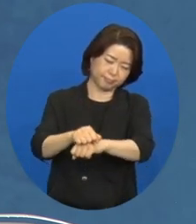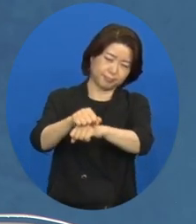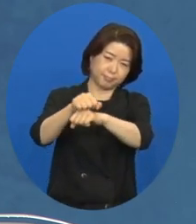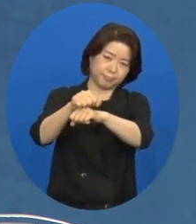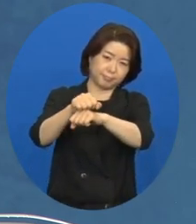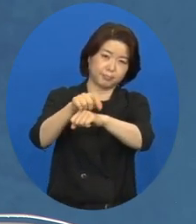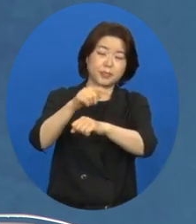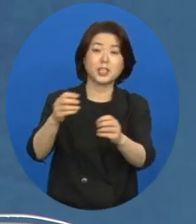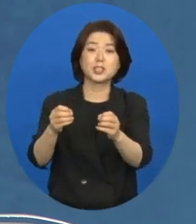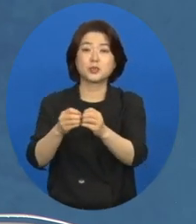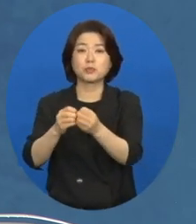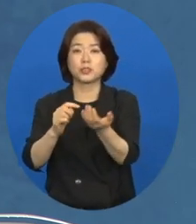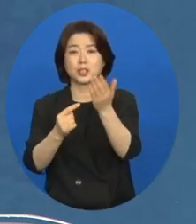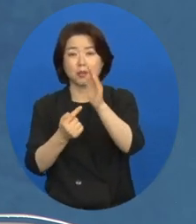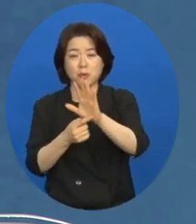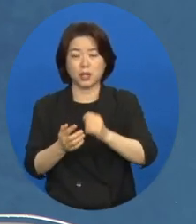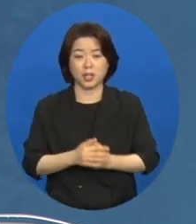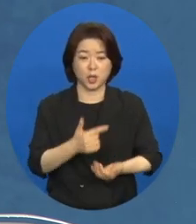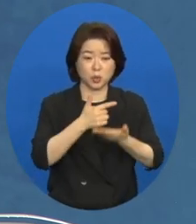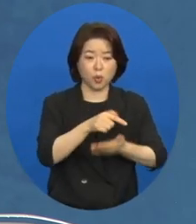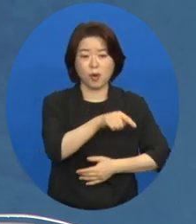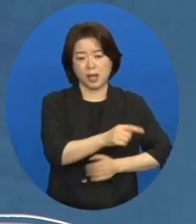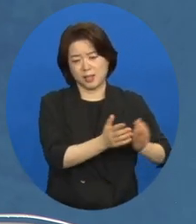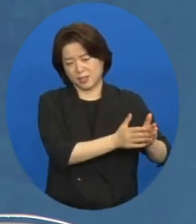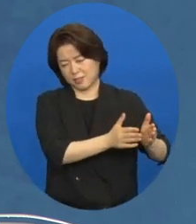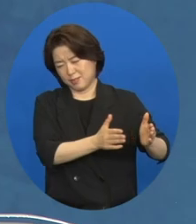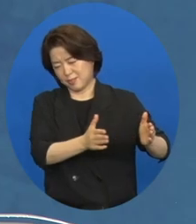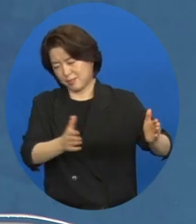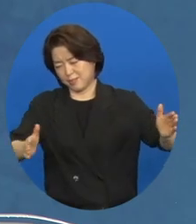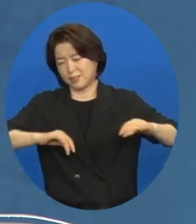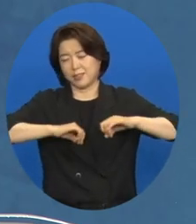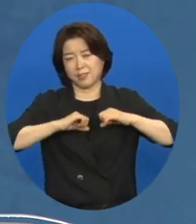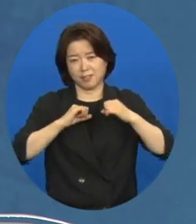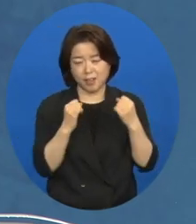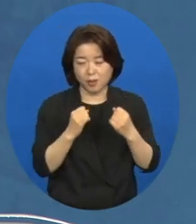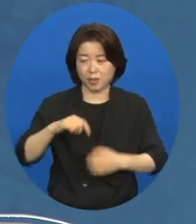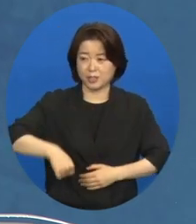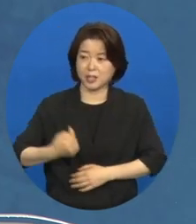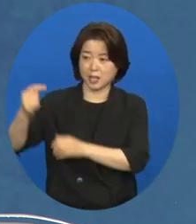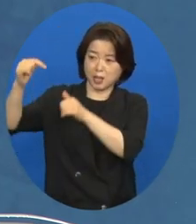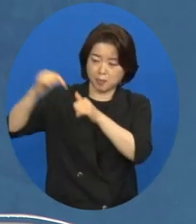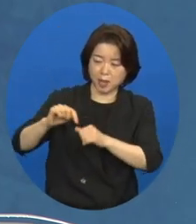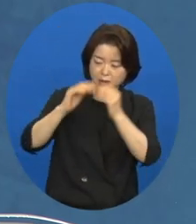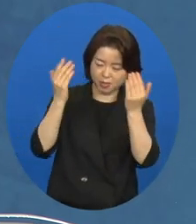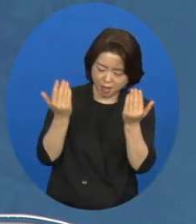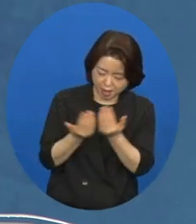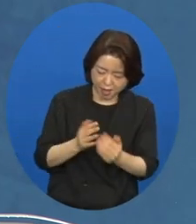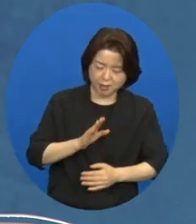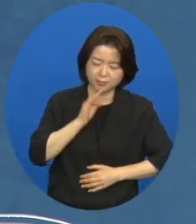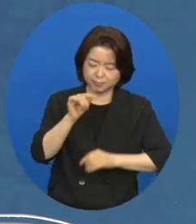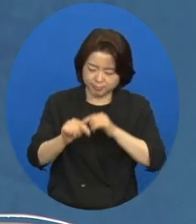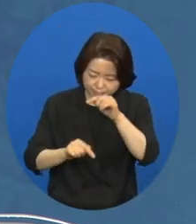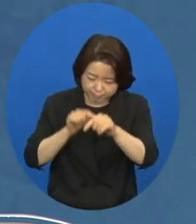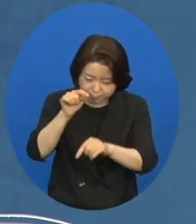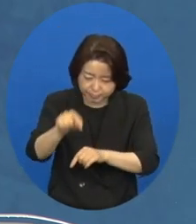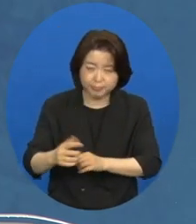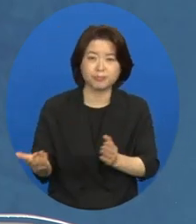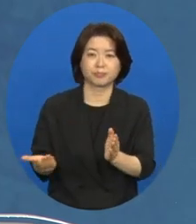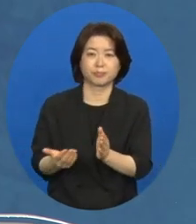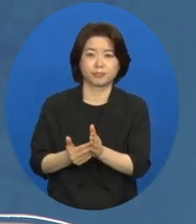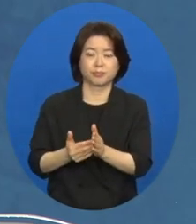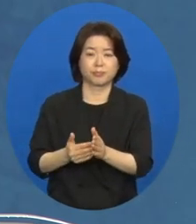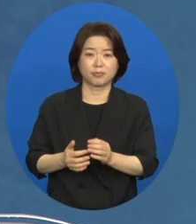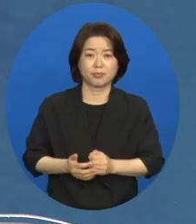표현이 노아가 그와 같이 하여 하나님이 자기에게 명하신 대로 다 준행하였다, 명하신 대로 다